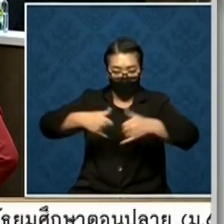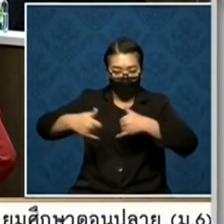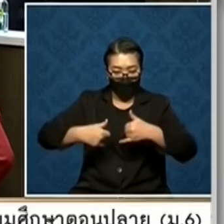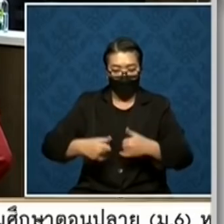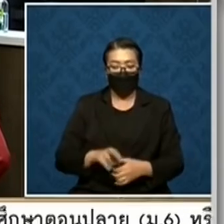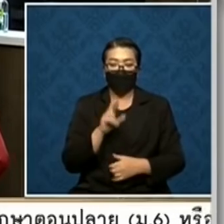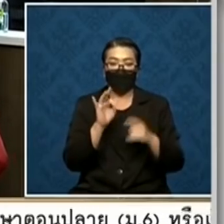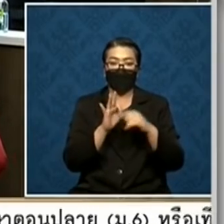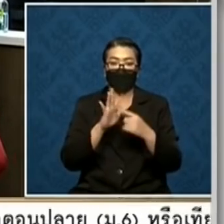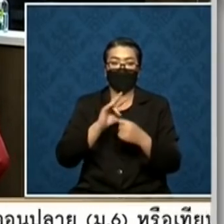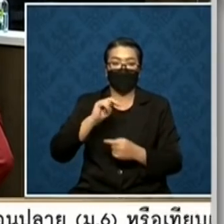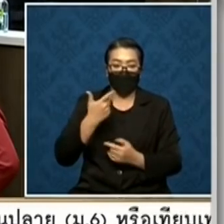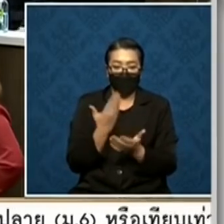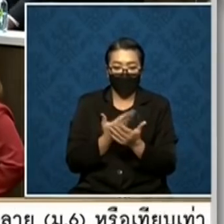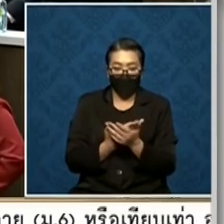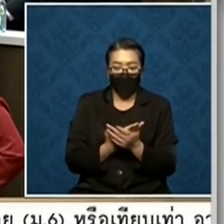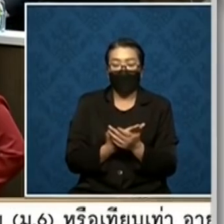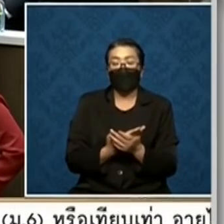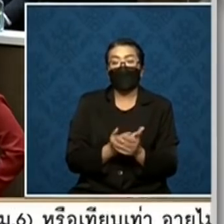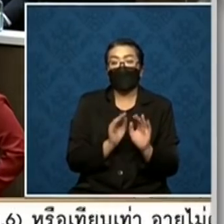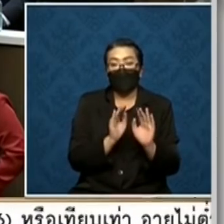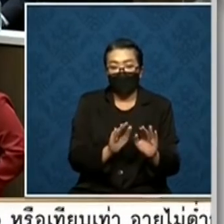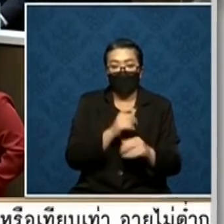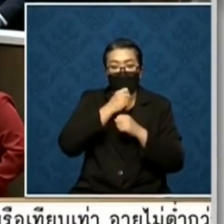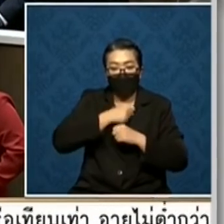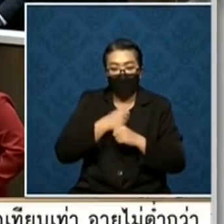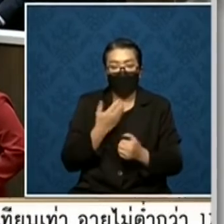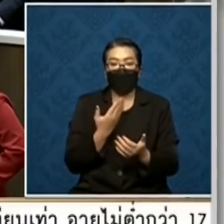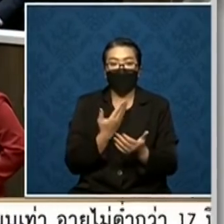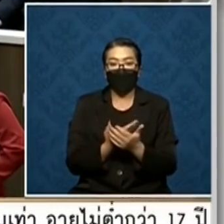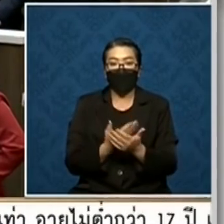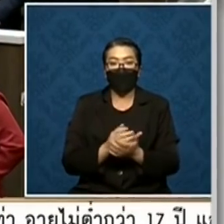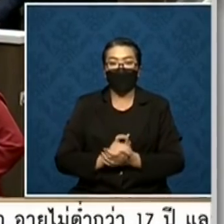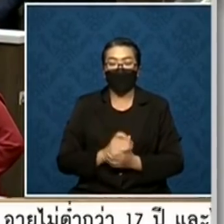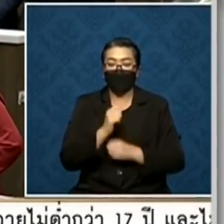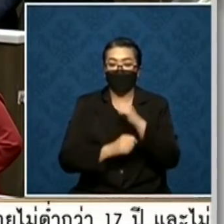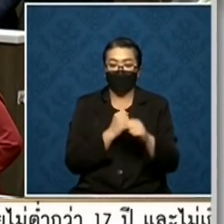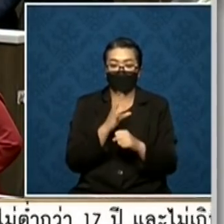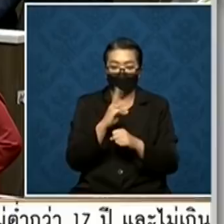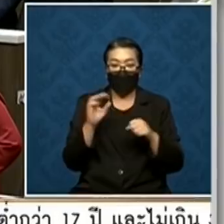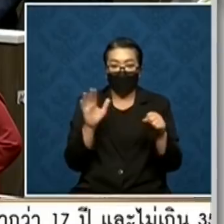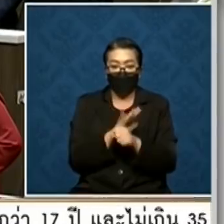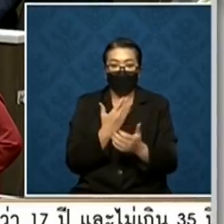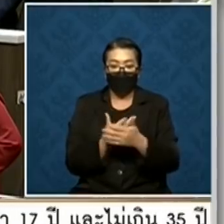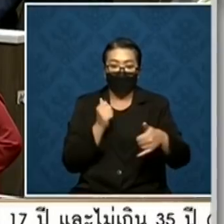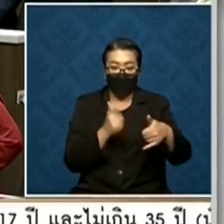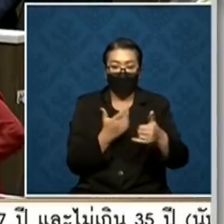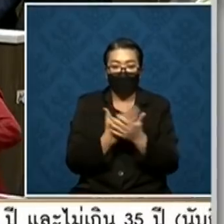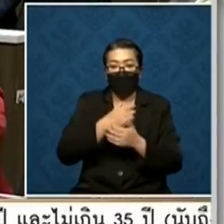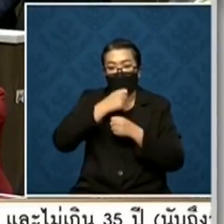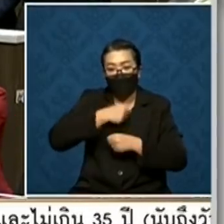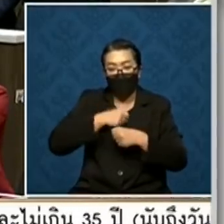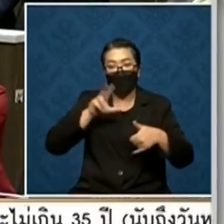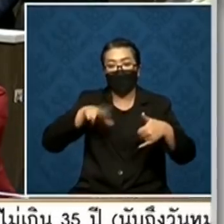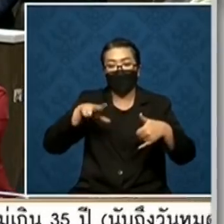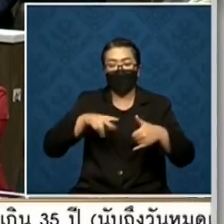มีเรื่องถูกผิด 100% บางเรื่องนะฮะแต่ว่าถ้าเราทำแบบนี้ไปเรื่อยๆเนี่ยสุดท้ายมันก็จะสร้